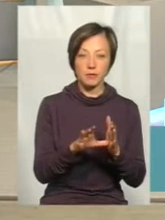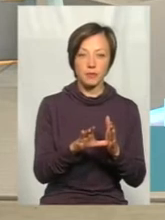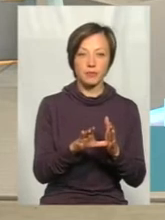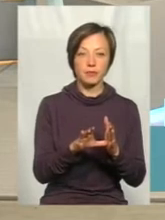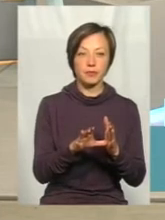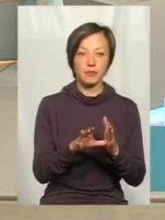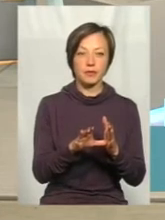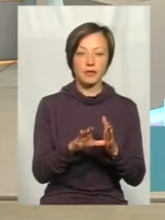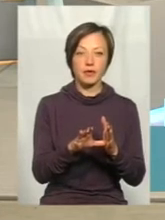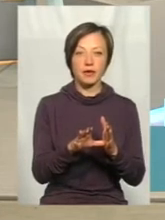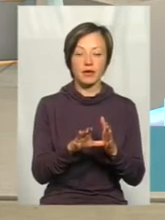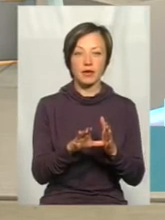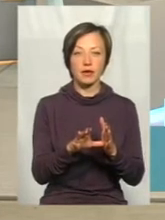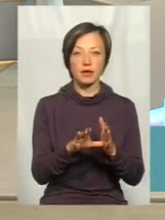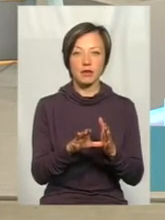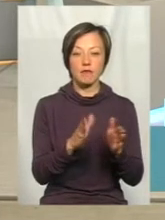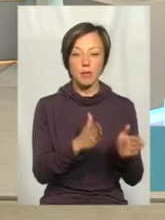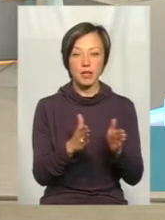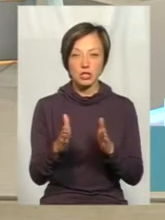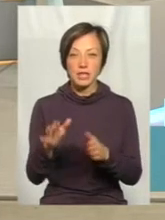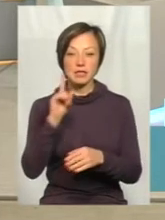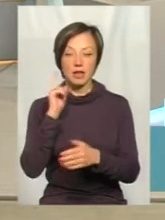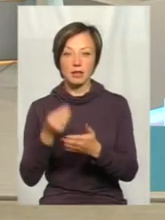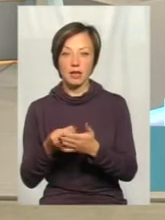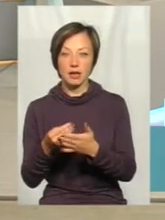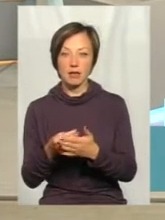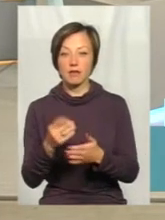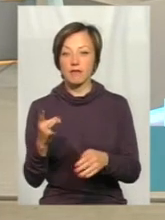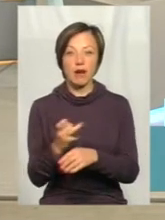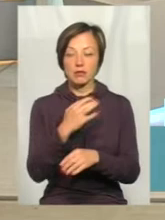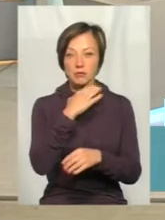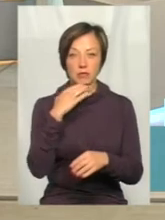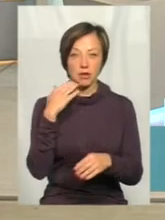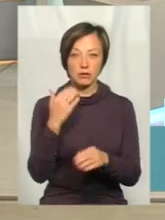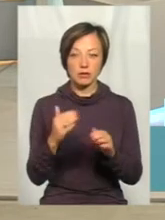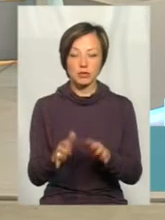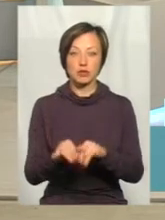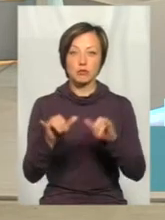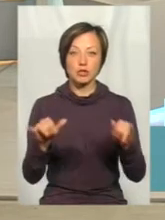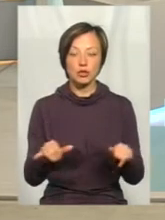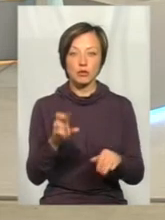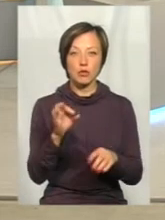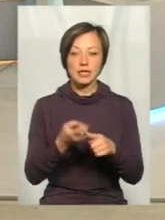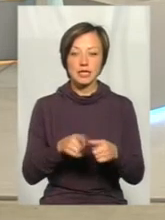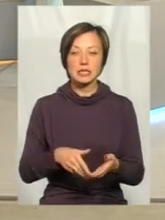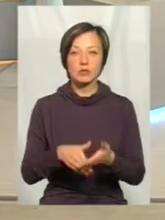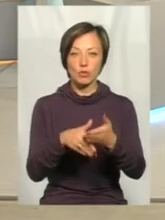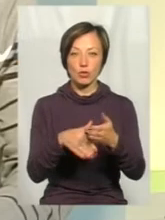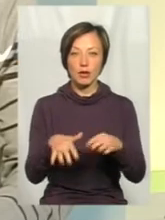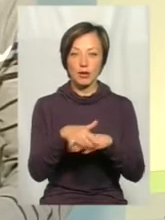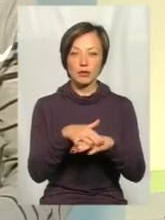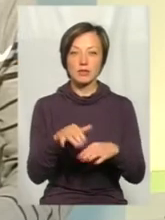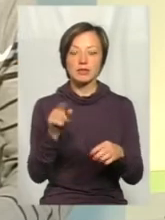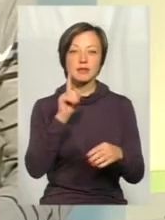мережі, і різниця по зеленому тарифу, вона в рази, да, там, збільшена, тому що це стимулює ринок зеленої